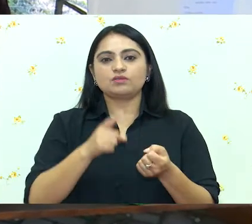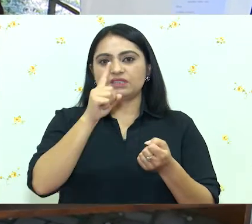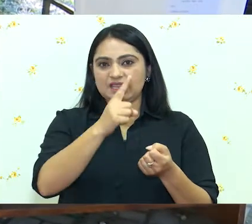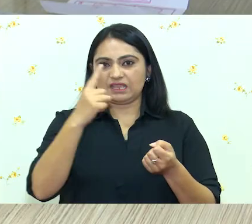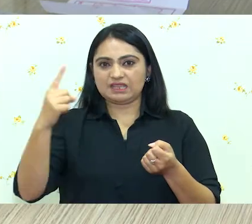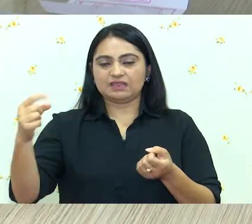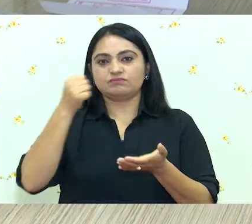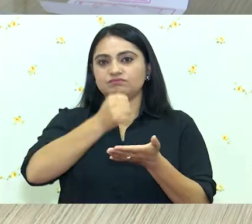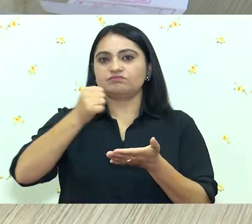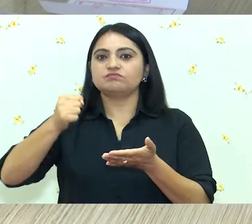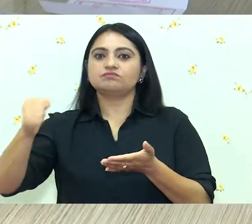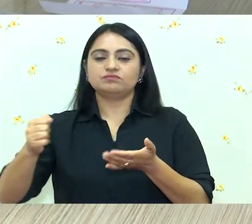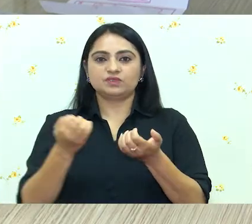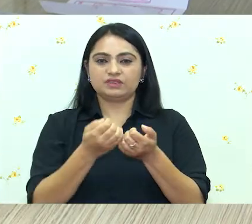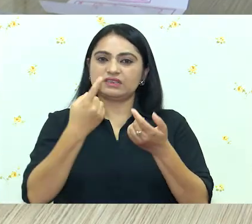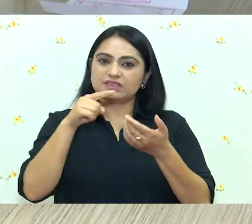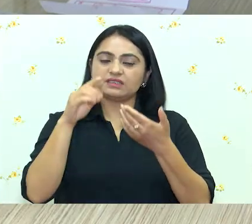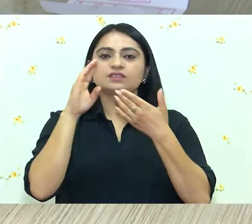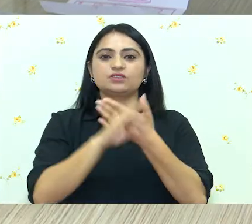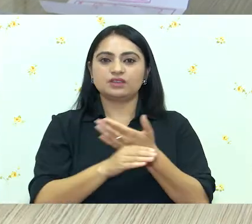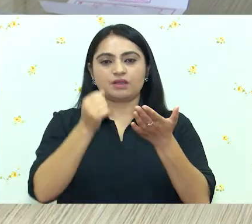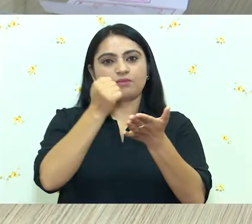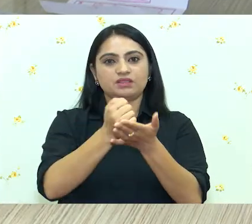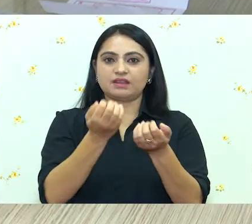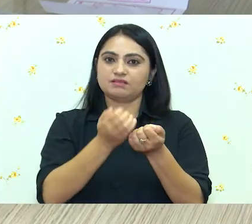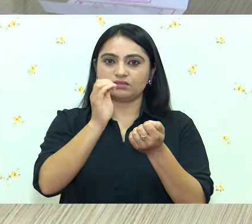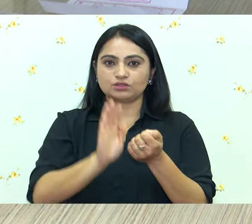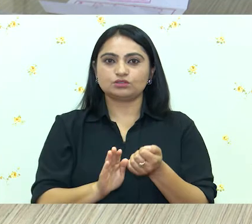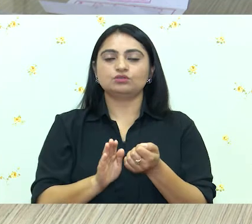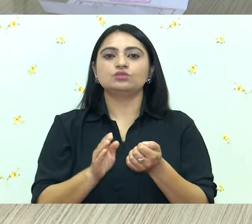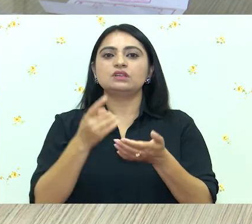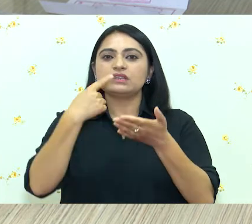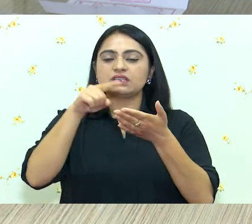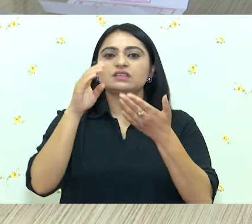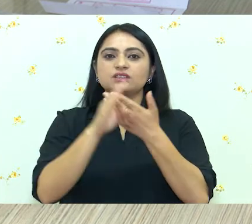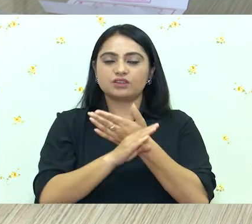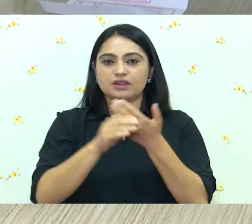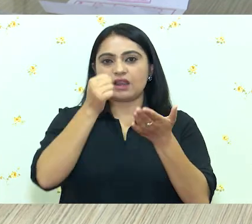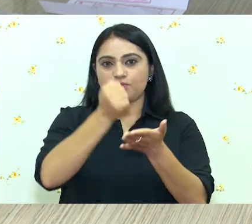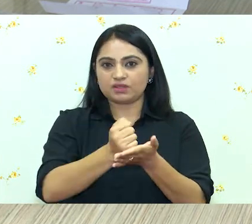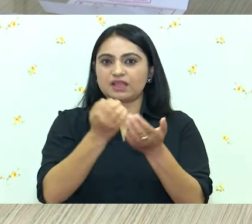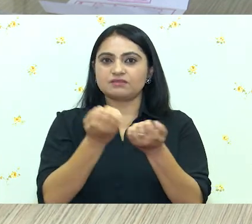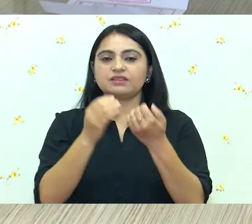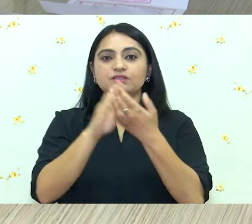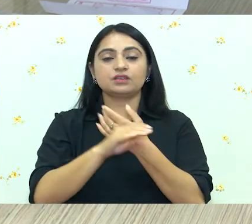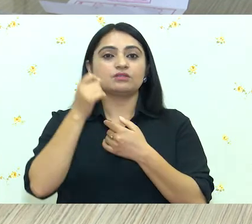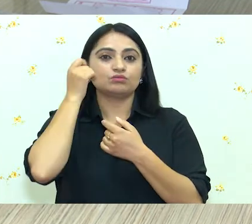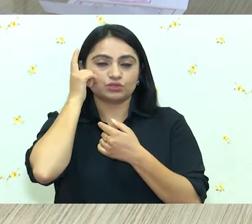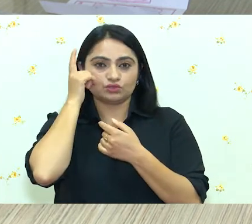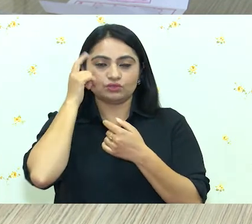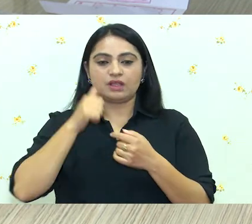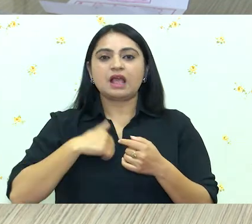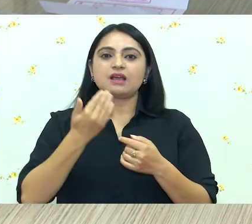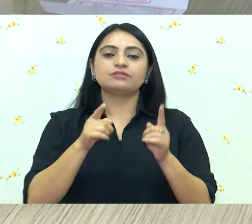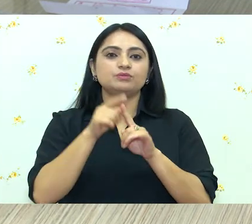लगाएर हामी सही तरिकाले मतदान गर्न सक्छौँ र सही तरिकाले मतदान गर्ने तरिका बुझौँ, आफूले